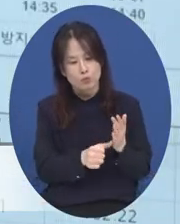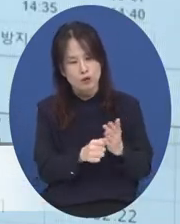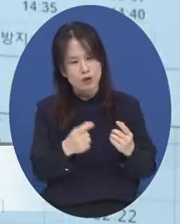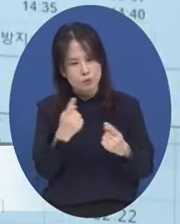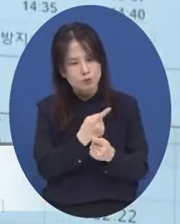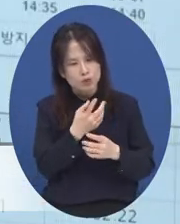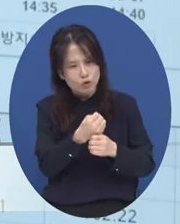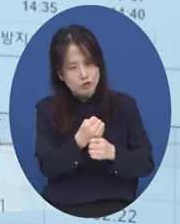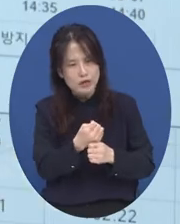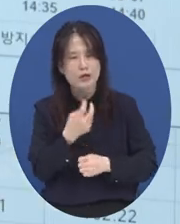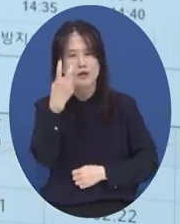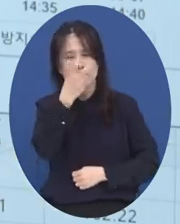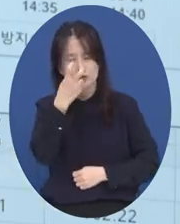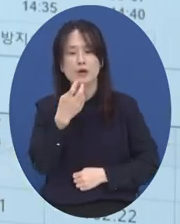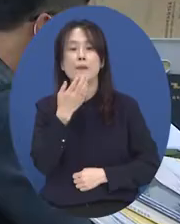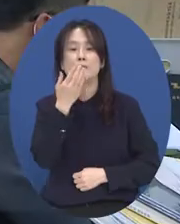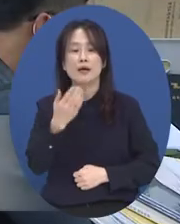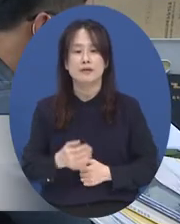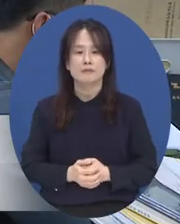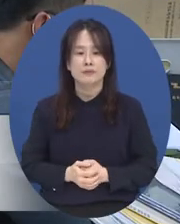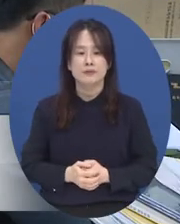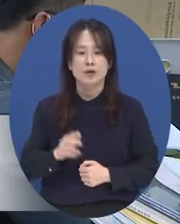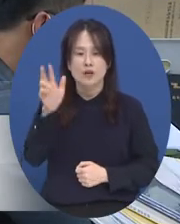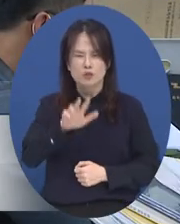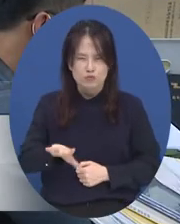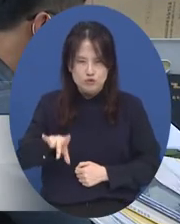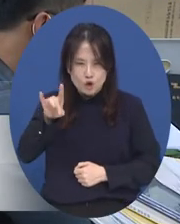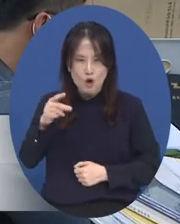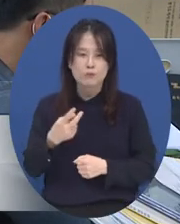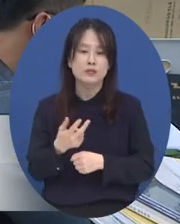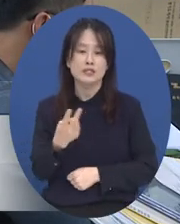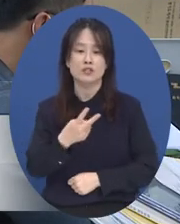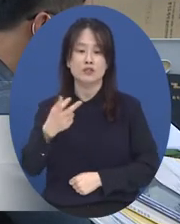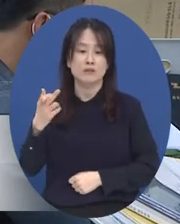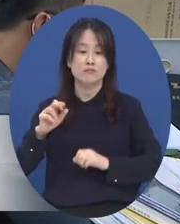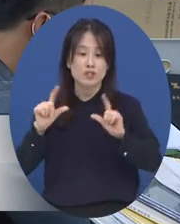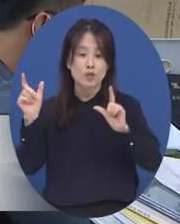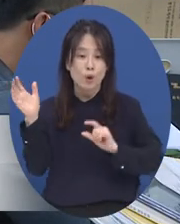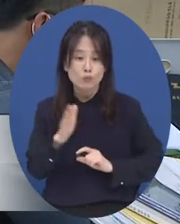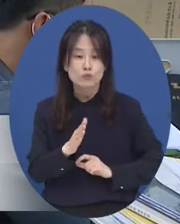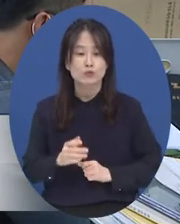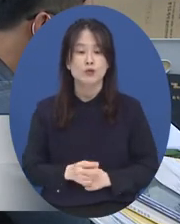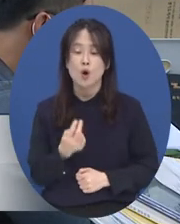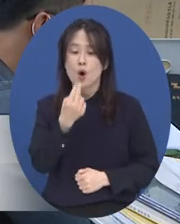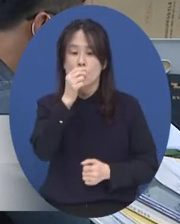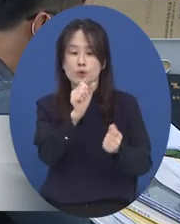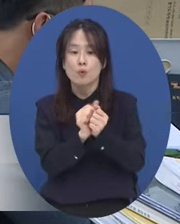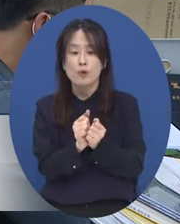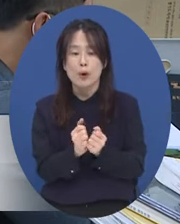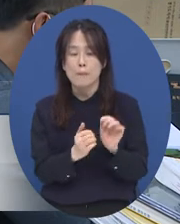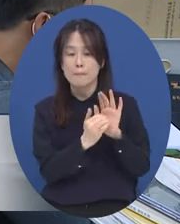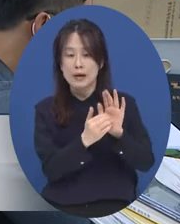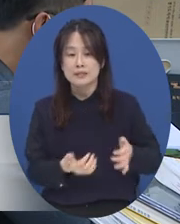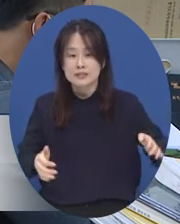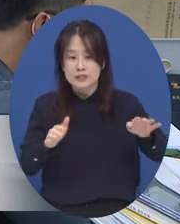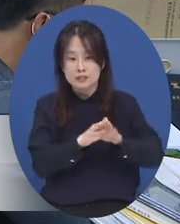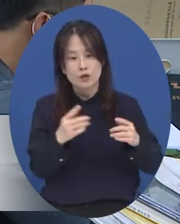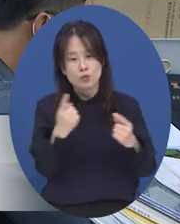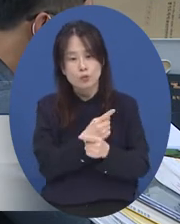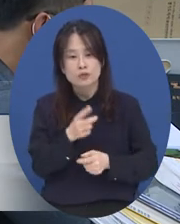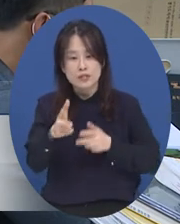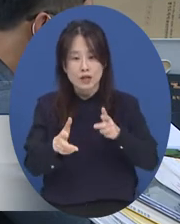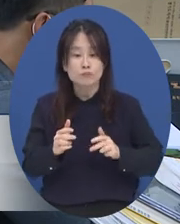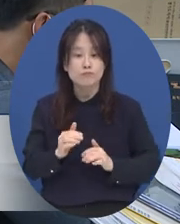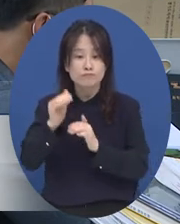교체 주기를 파악할 수 있습니다 경기도는 전국 최초로 지난 2007년부터 대교의 만기 설 교체 지원